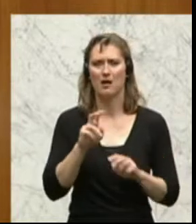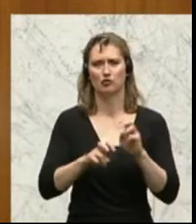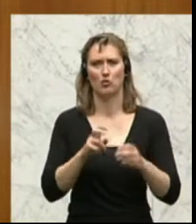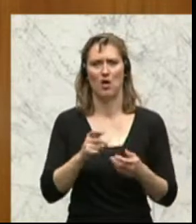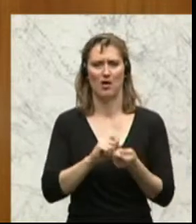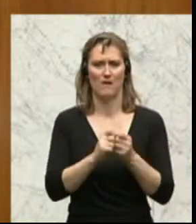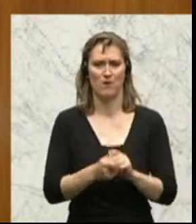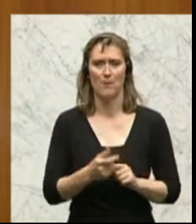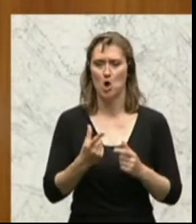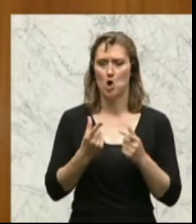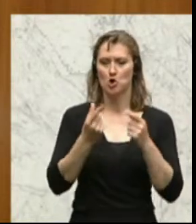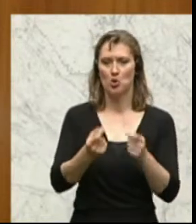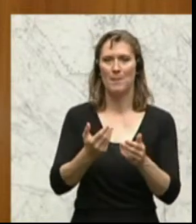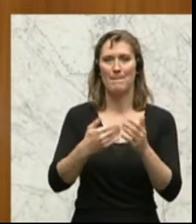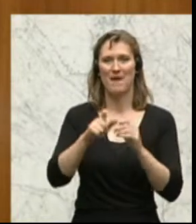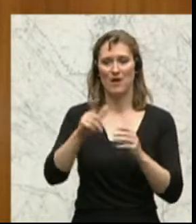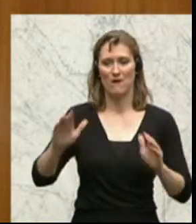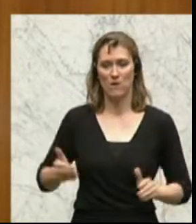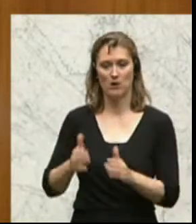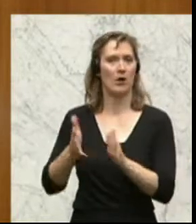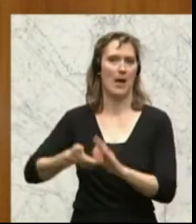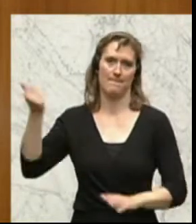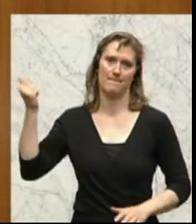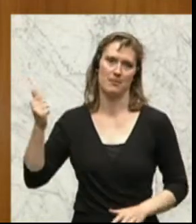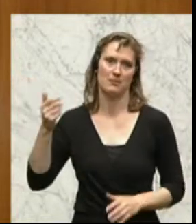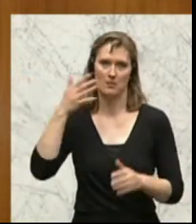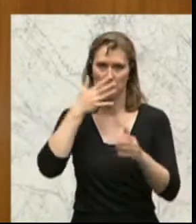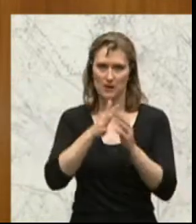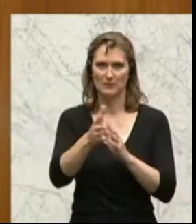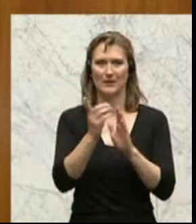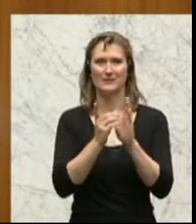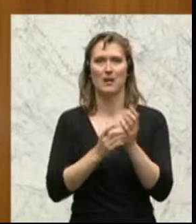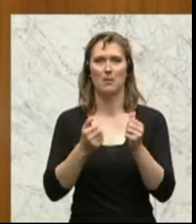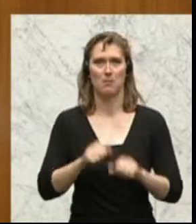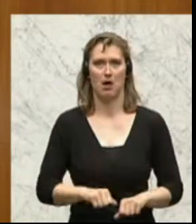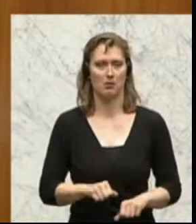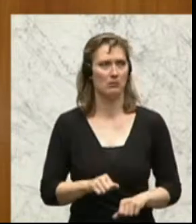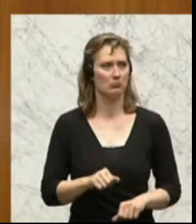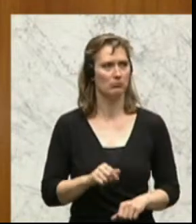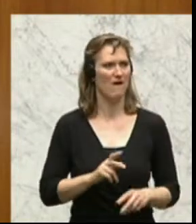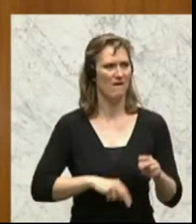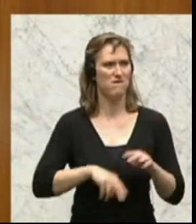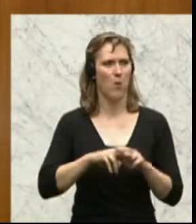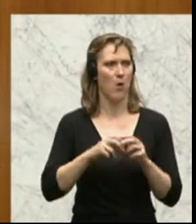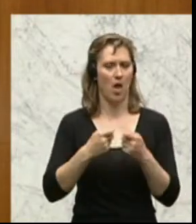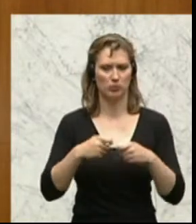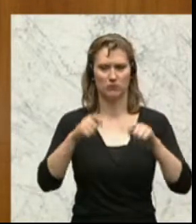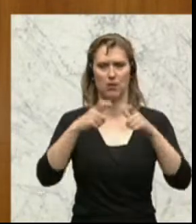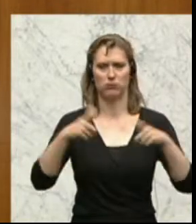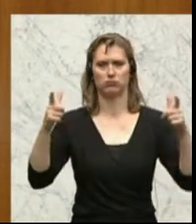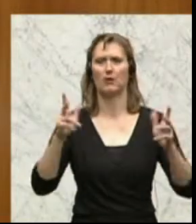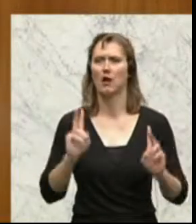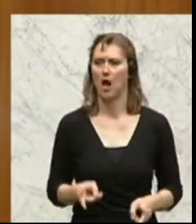und Mehrfachförderungen. Die Transparenzdatenbank wird im Vollausbau erstmals die Möglichkeit bieten, über die